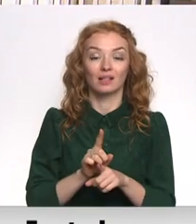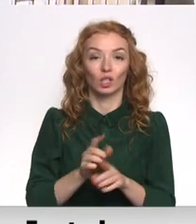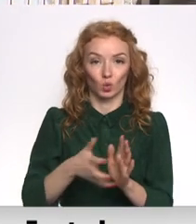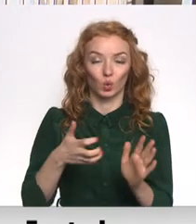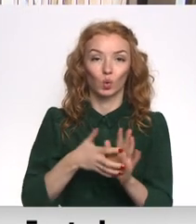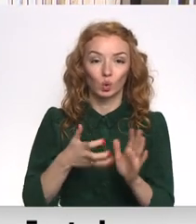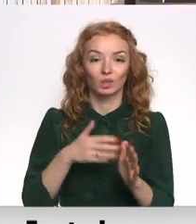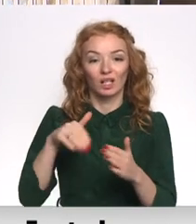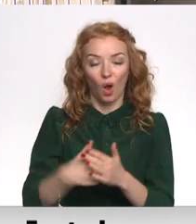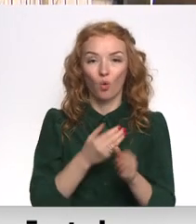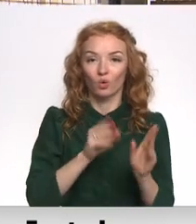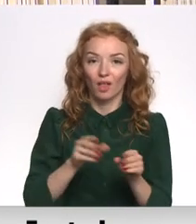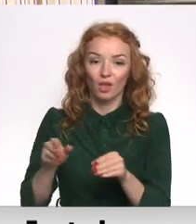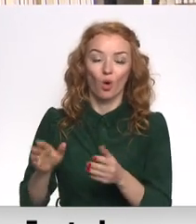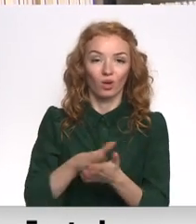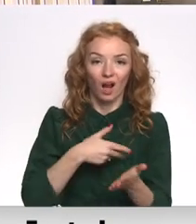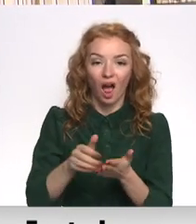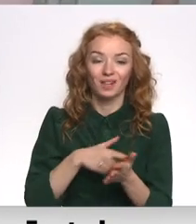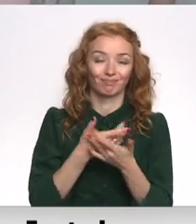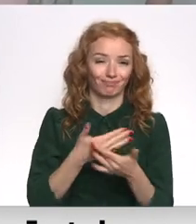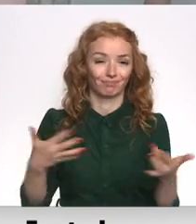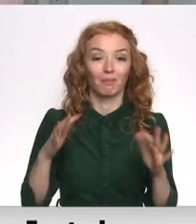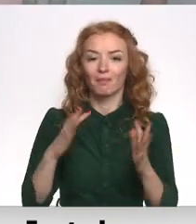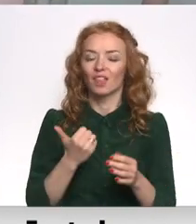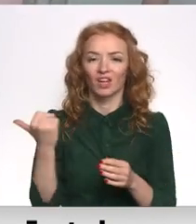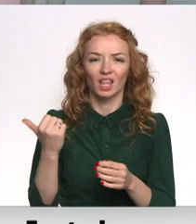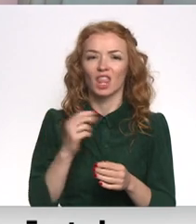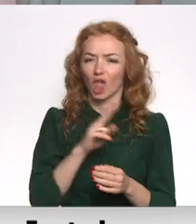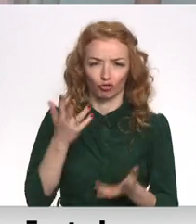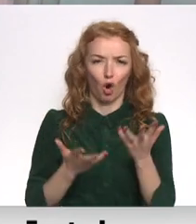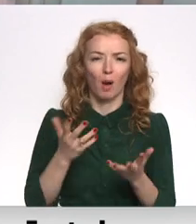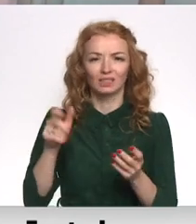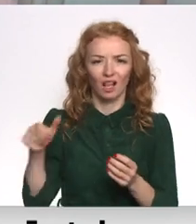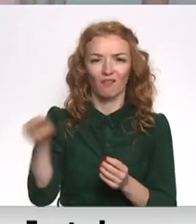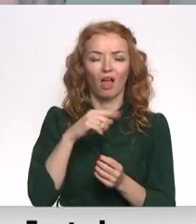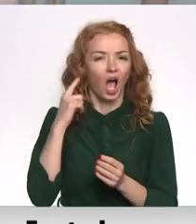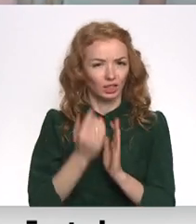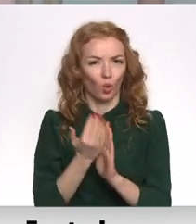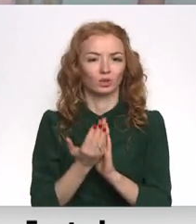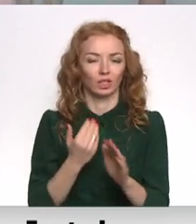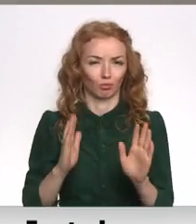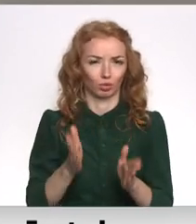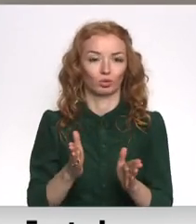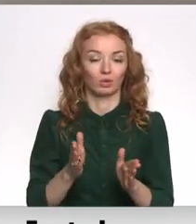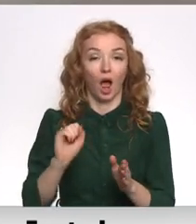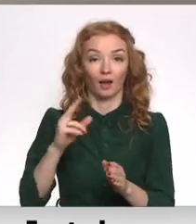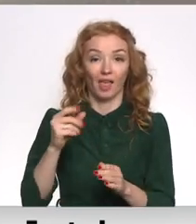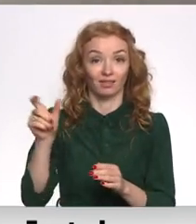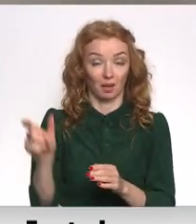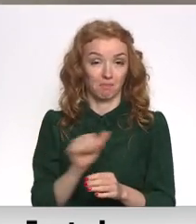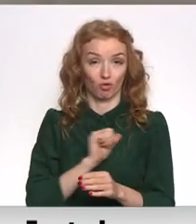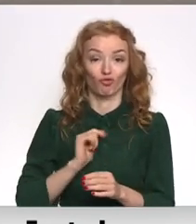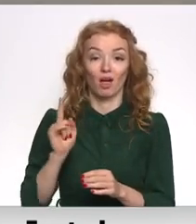trūkst gan jauna radiatora un krāsas, gan citas lietas, bet viņi nešaubās, ka cilvēki atsauksies. Kā Agnese, kuras dēliņam ir